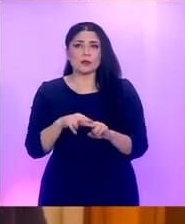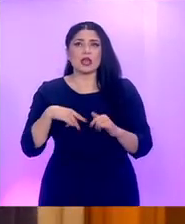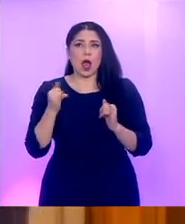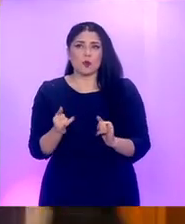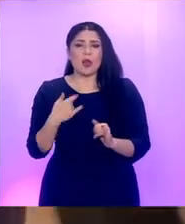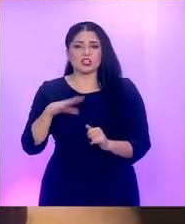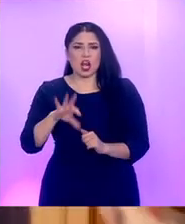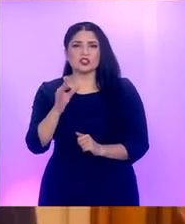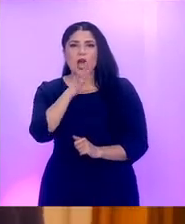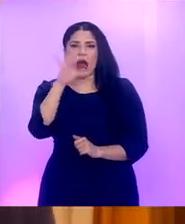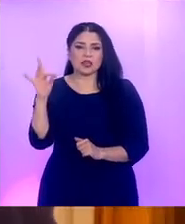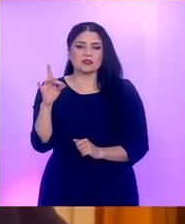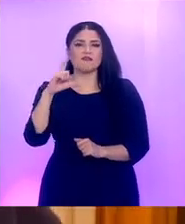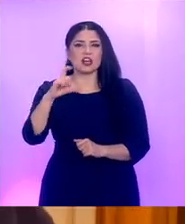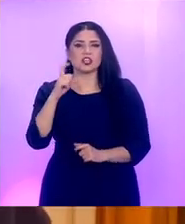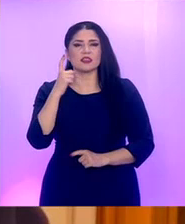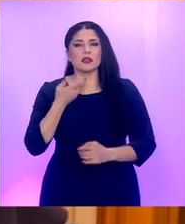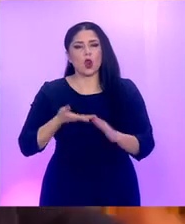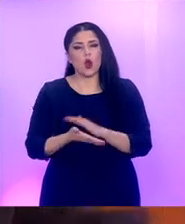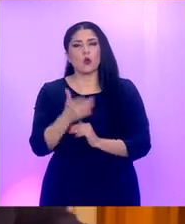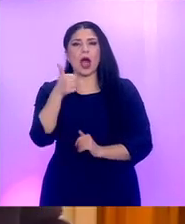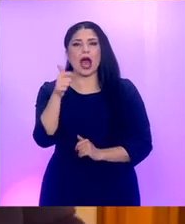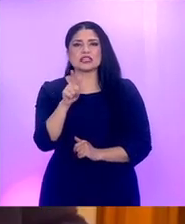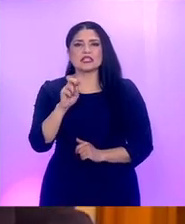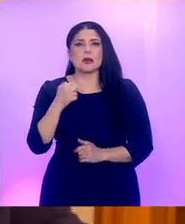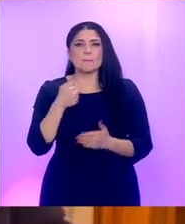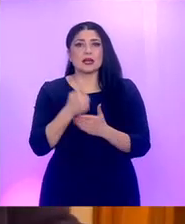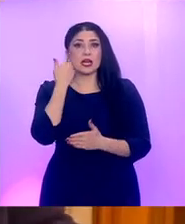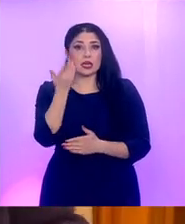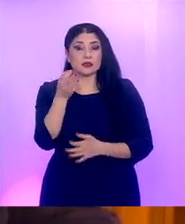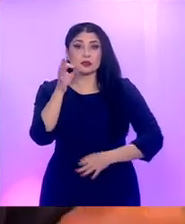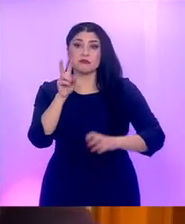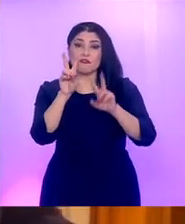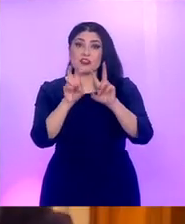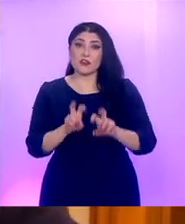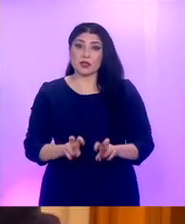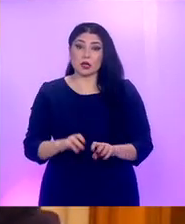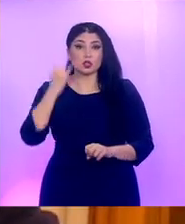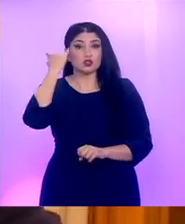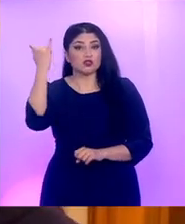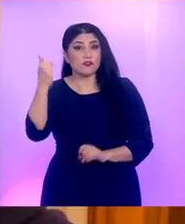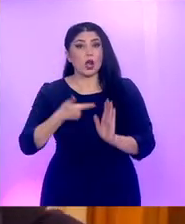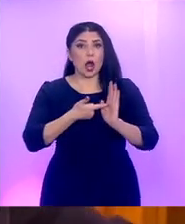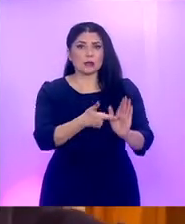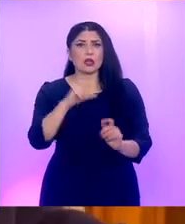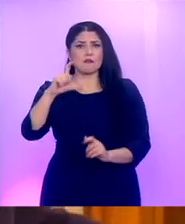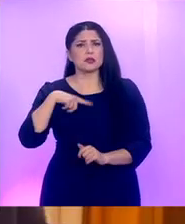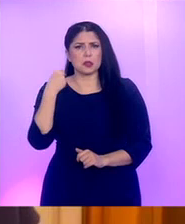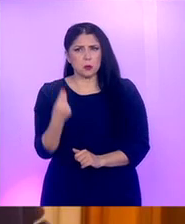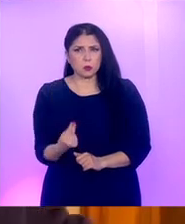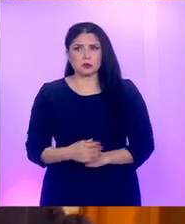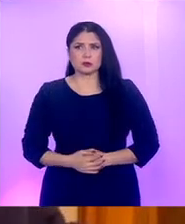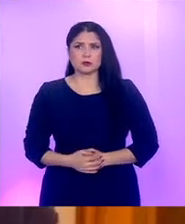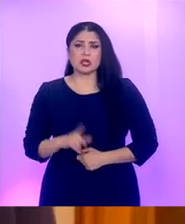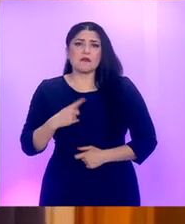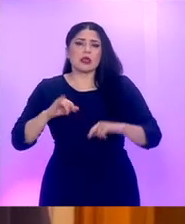alt vaccin decât AstraZeneca. Poate până când studiile ne vor demonstra că vaccinul este foarte bun și că au fost